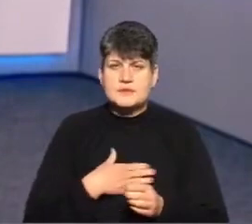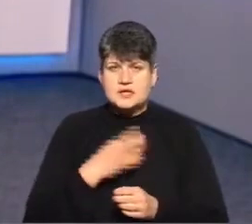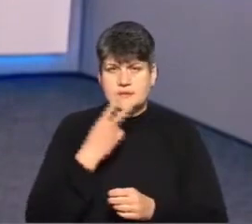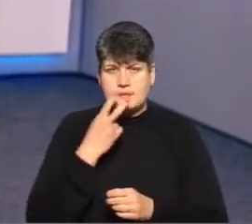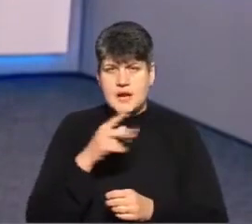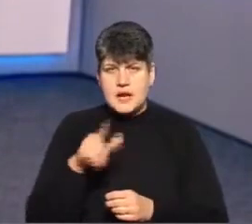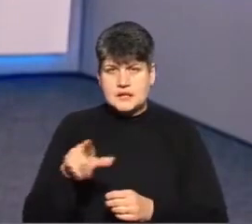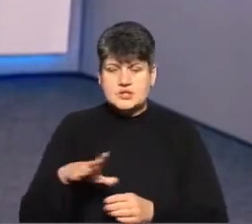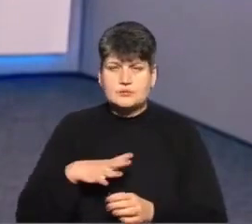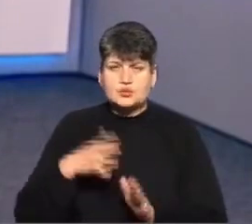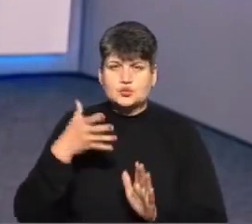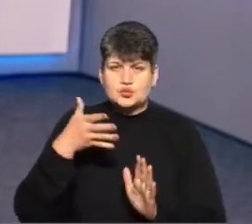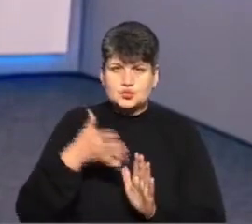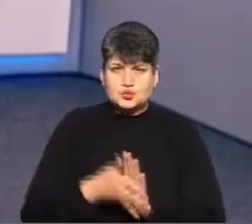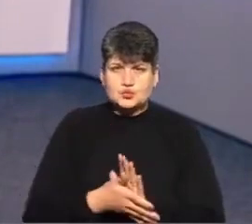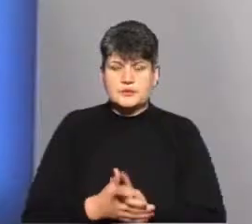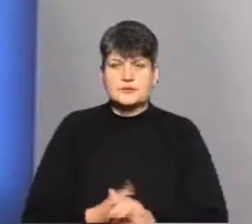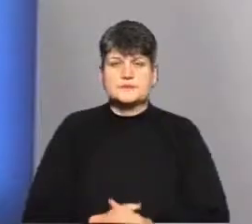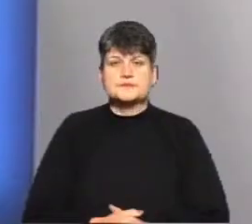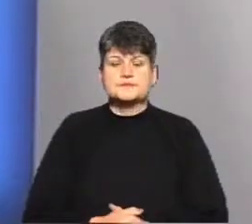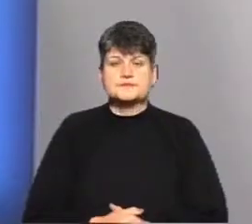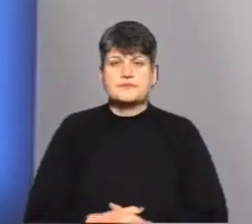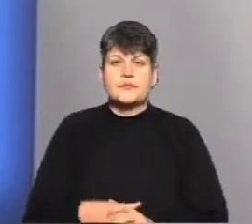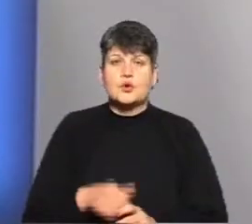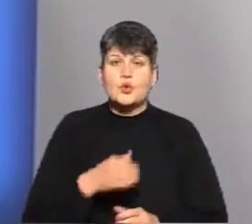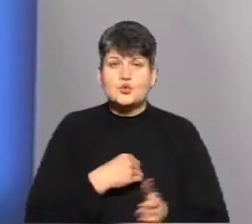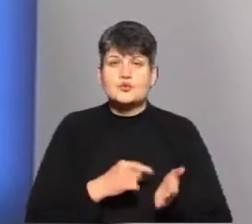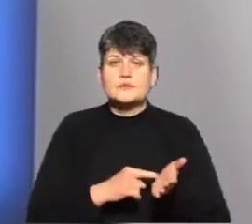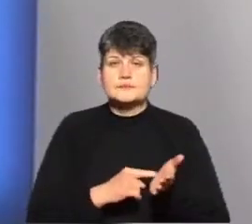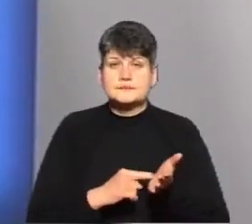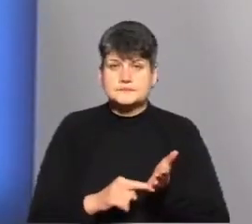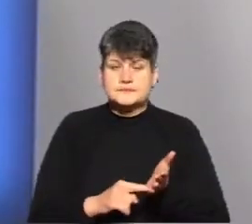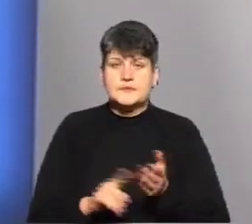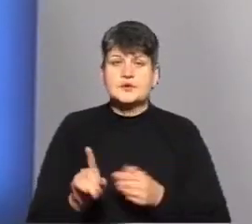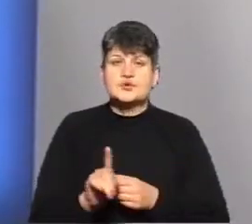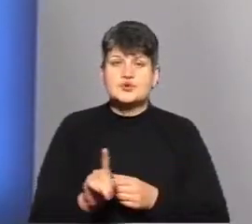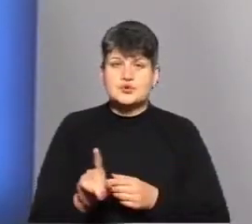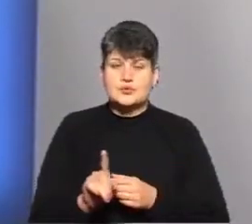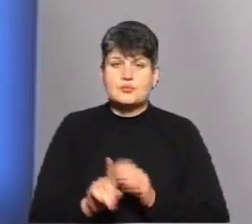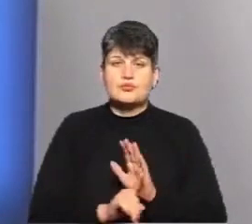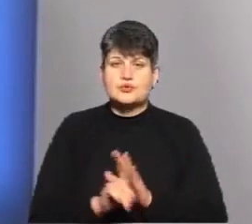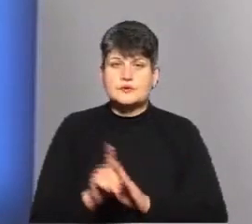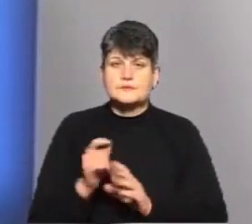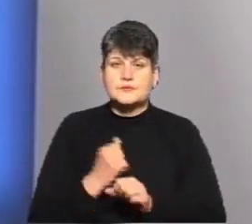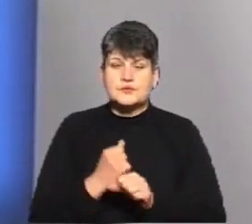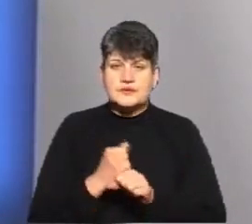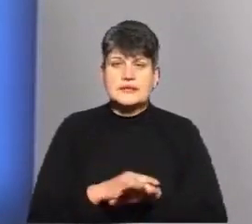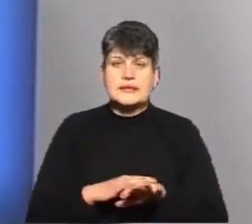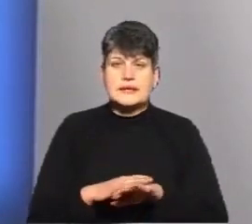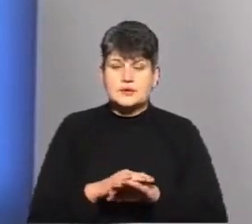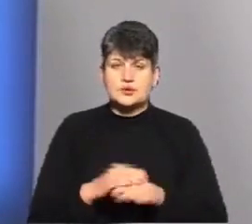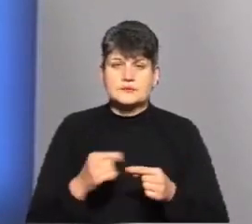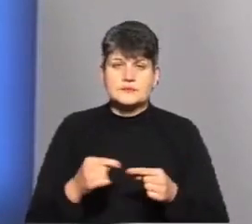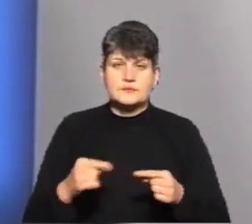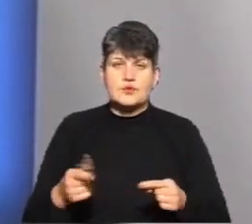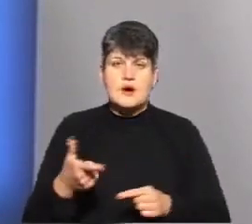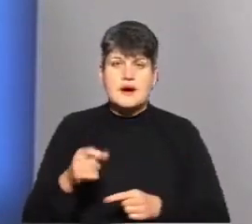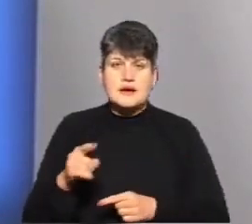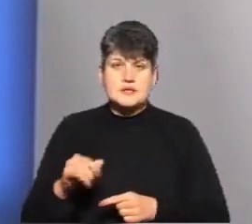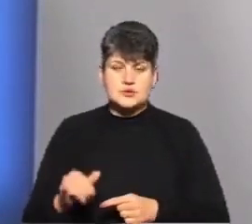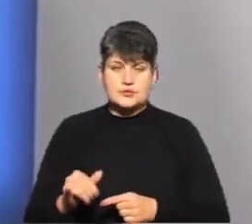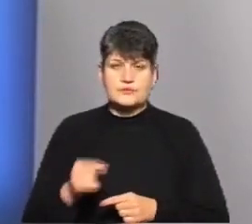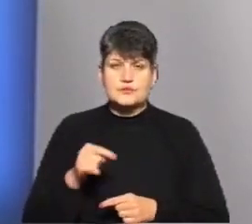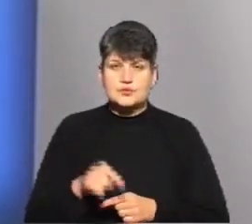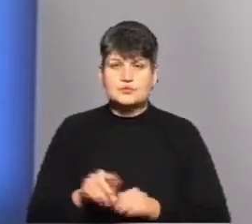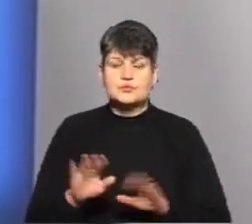зрозуміліше. Хочу зазначити, що почав діяти ринок роздрібного газу. В даному випадку